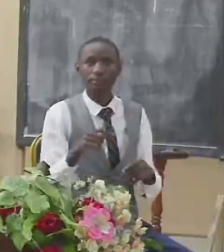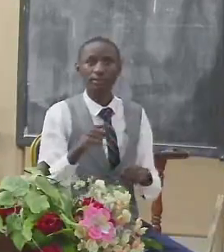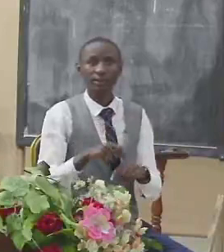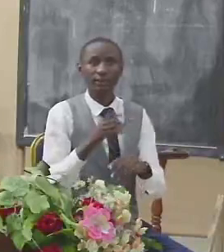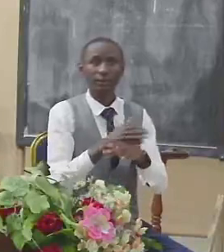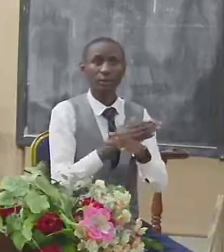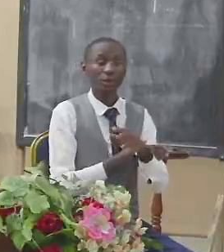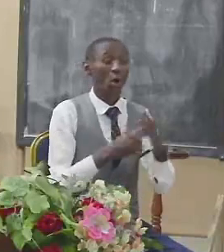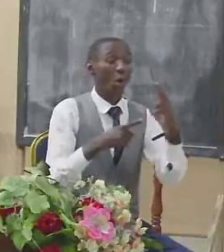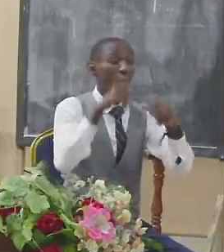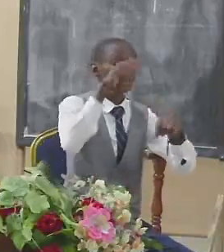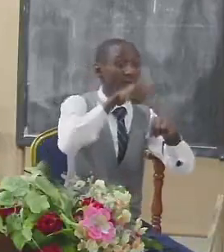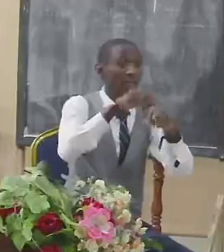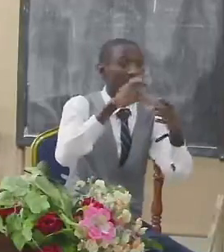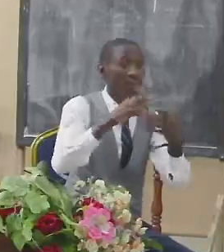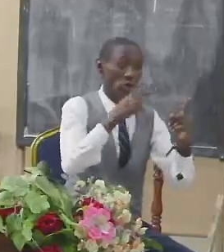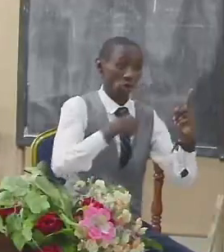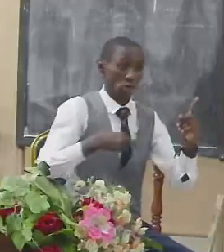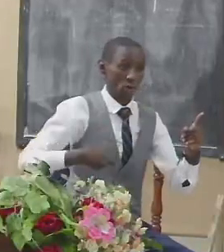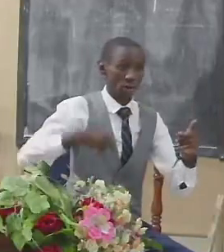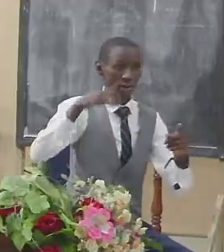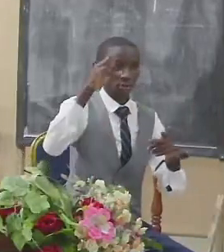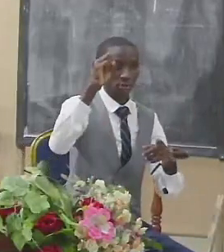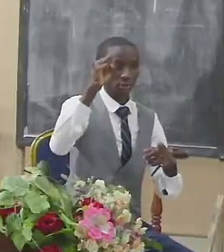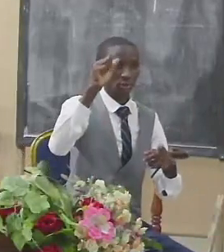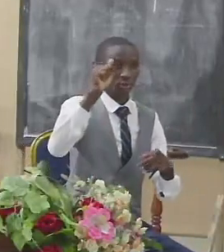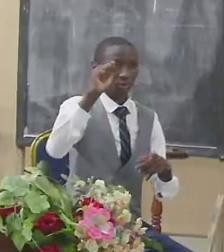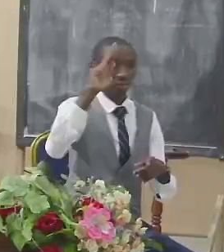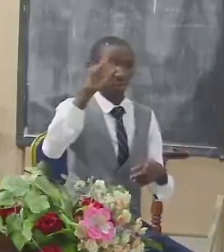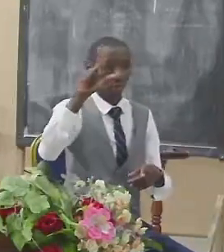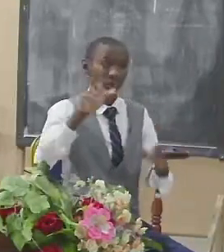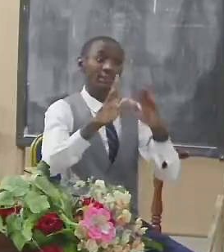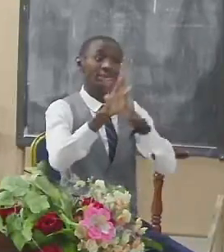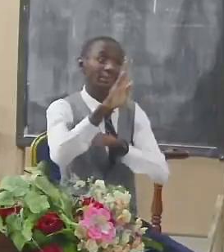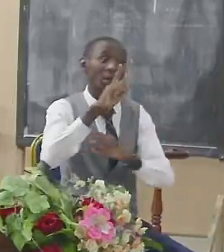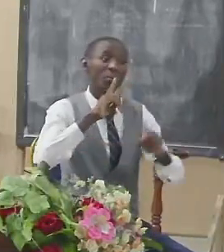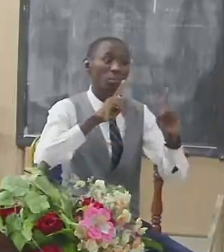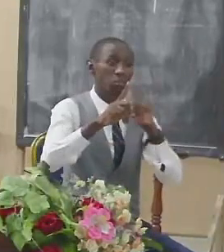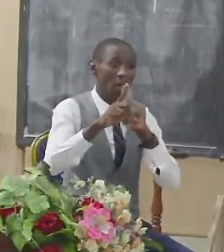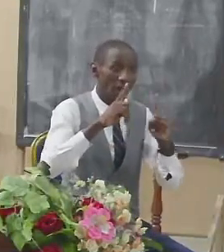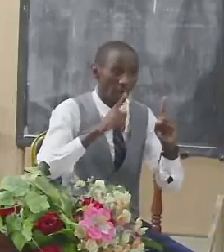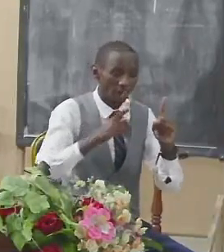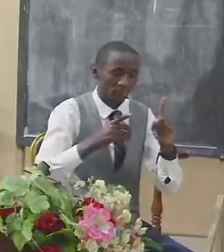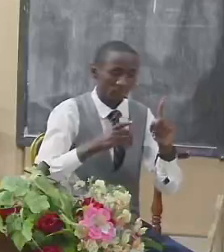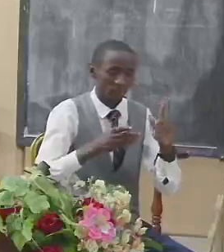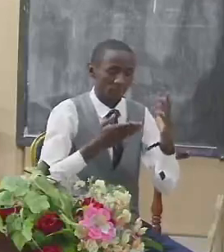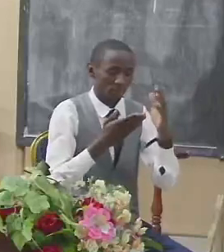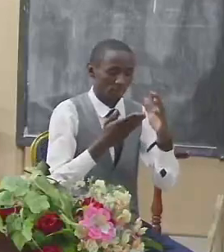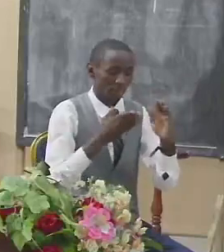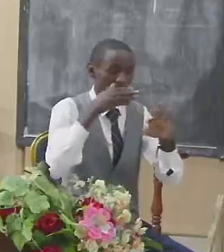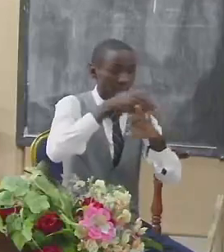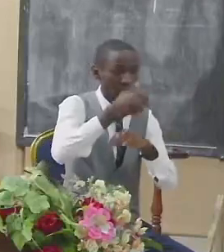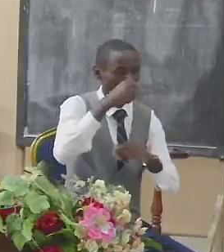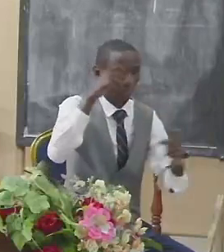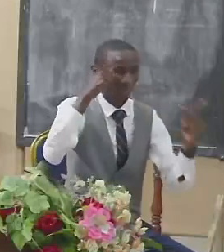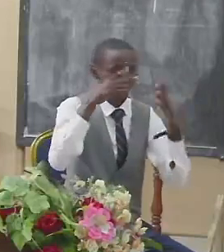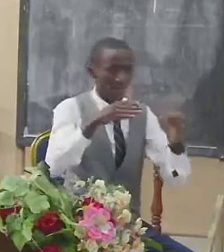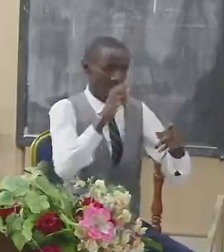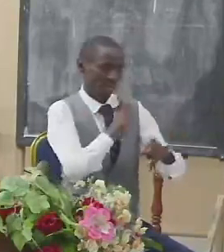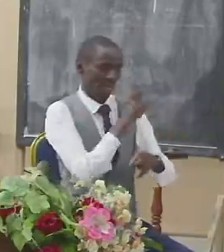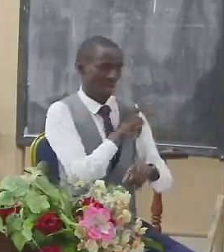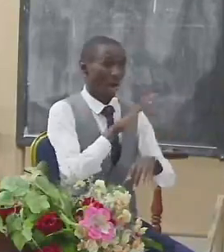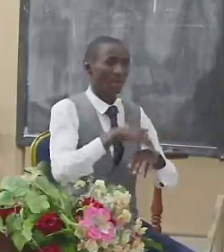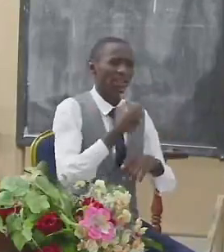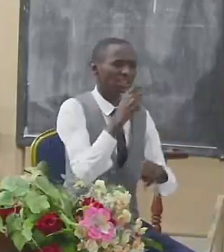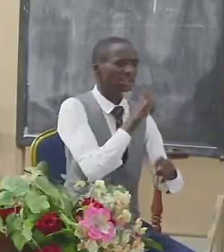roi Saul. Kwa wakati wa mfalme Saulo, Dieu parle son prophète Samuel. Mungu kupitia nabii wake Samuel. Il dit à Samuel, Samuel. Anambia Samuel.